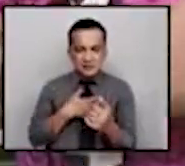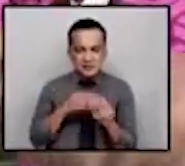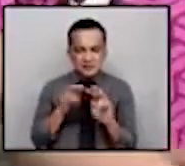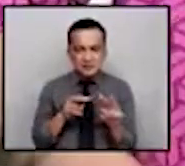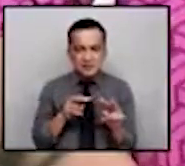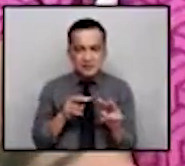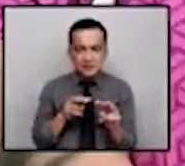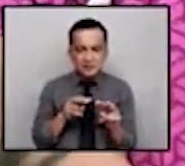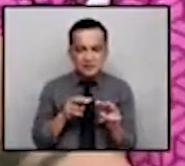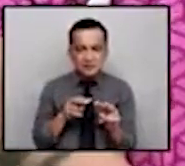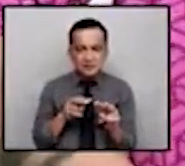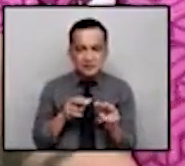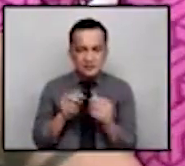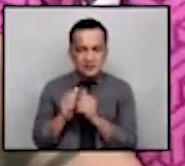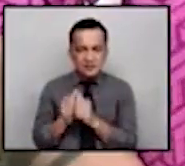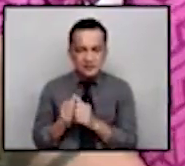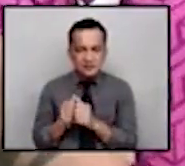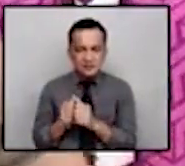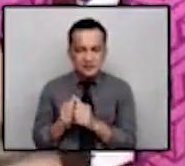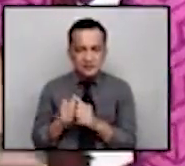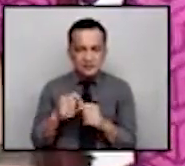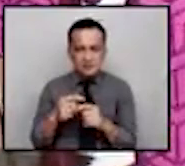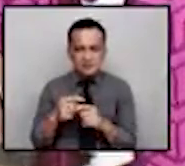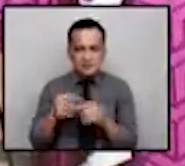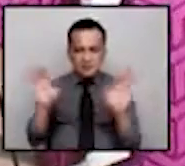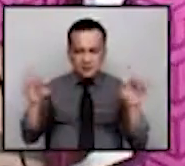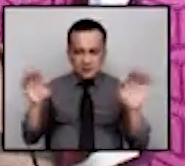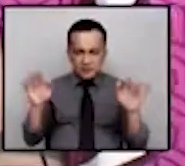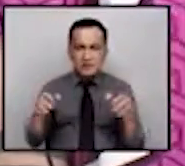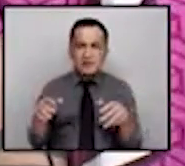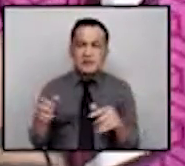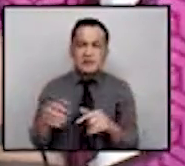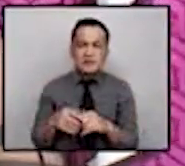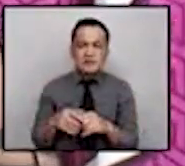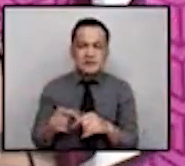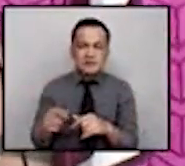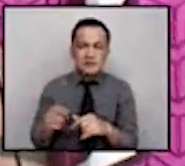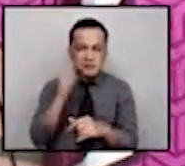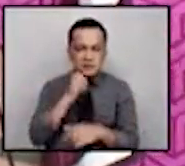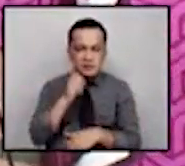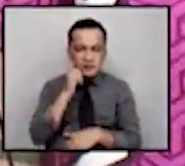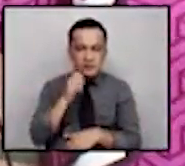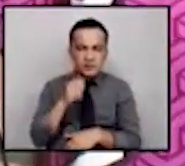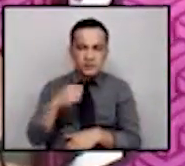kaming makasama mag free flight, makapanood kayo ng free flight. Madalas kami